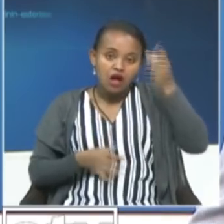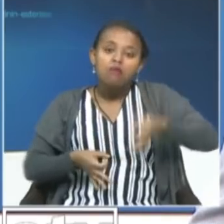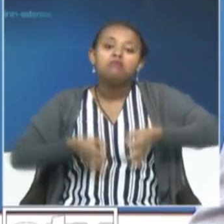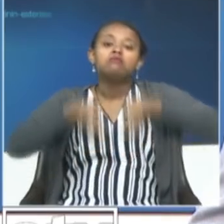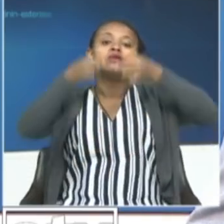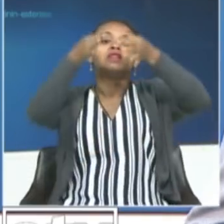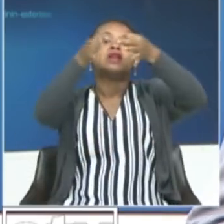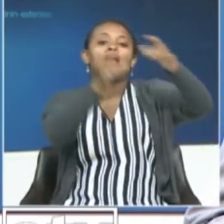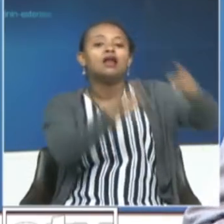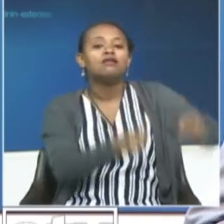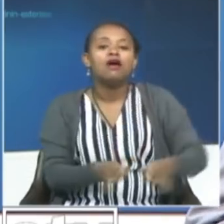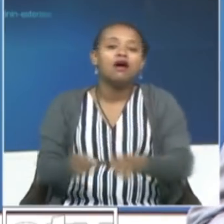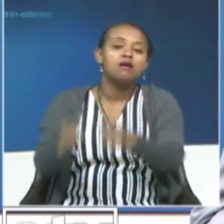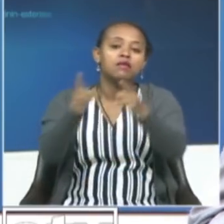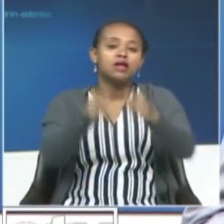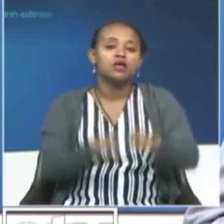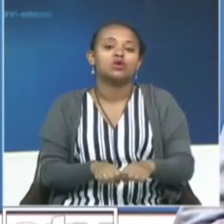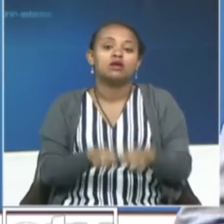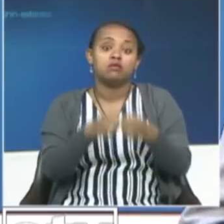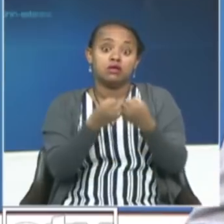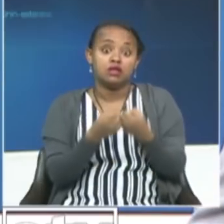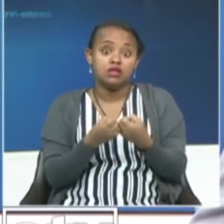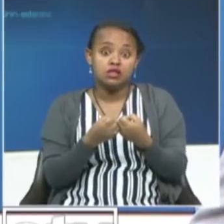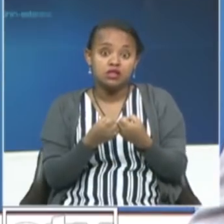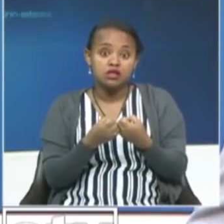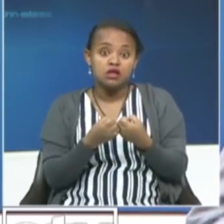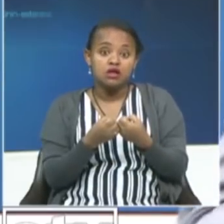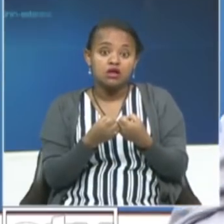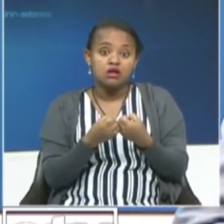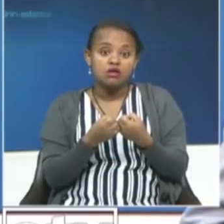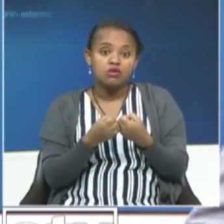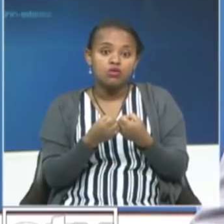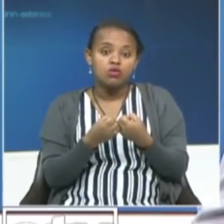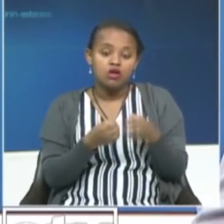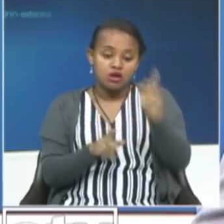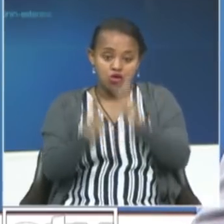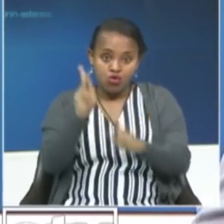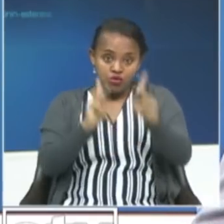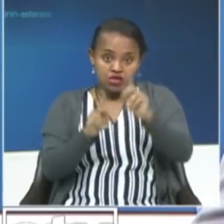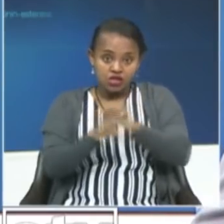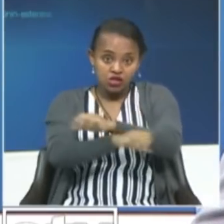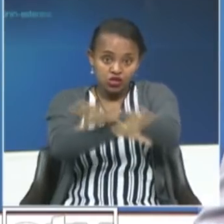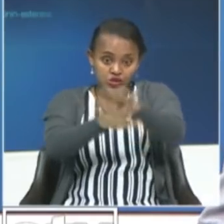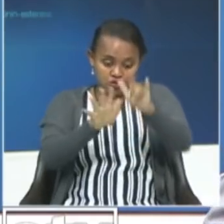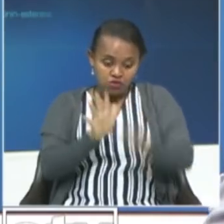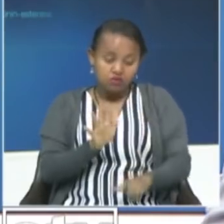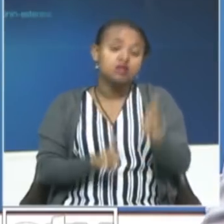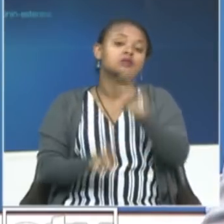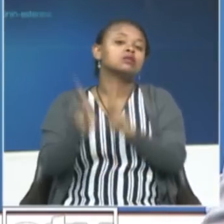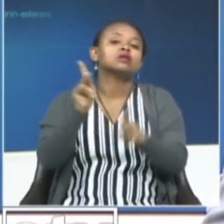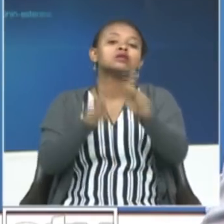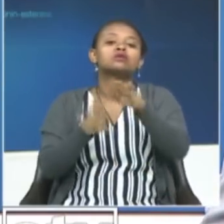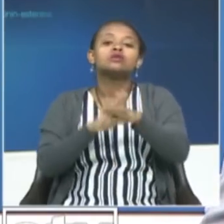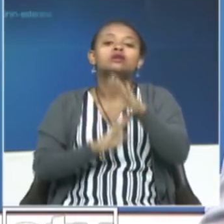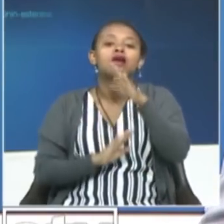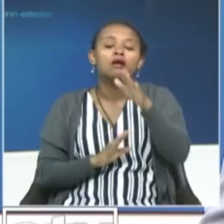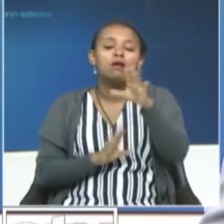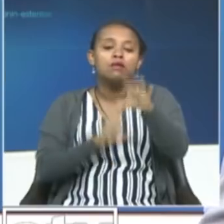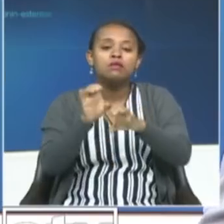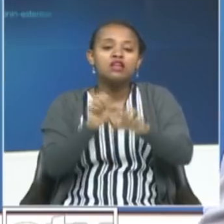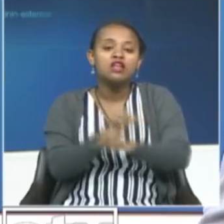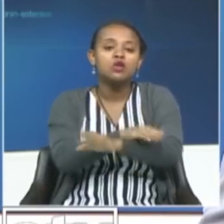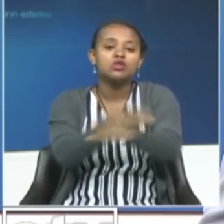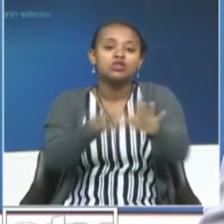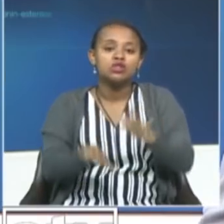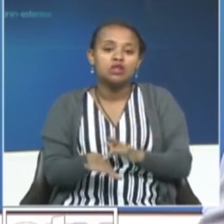መተላለፊያ መንገዱን ለመበጠስ እና ወደ ኮሚኒቲ ስርጭቱን ለመቀነስ ህብረተሰብ ውስጥ እንዳይገባ በሚደረገው ስርጭት ላይ